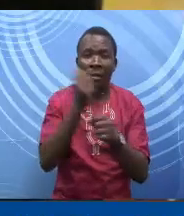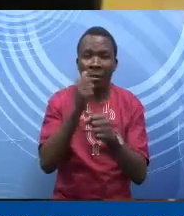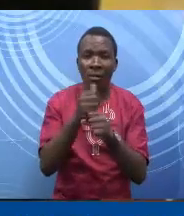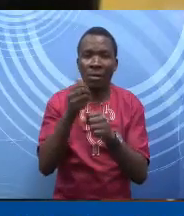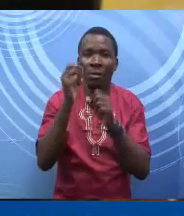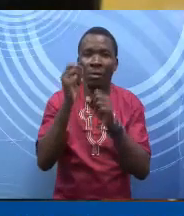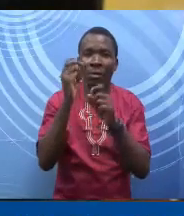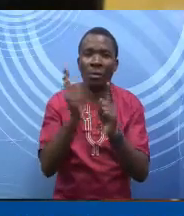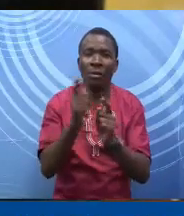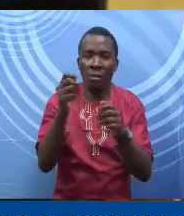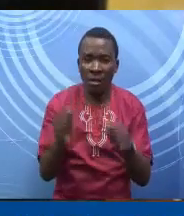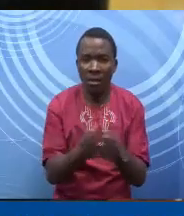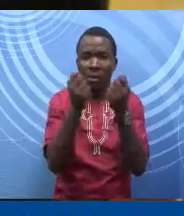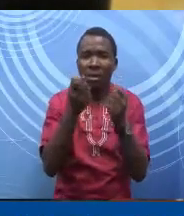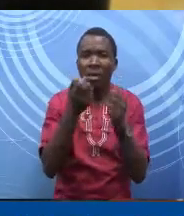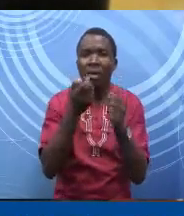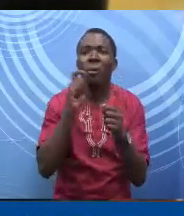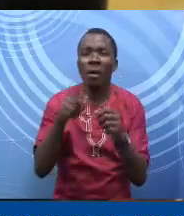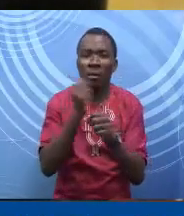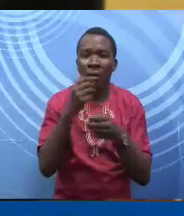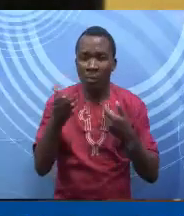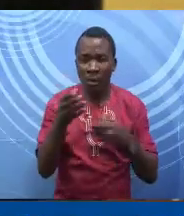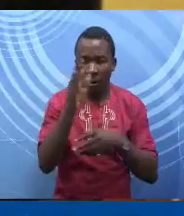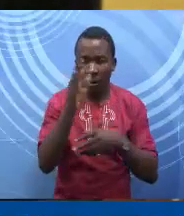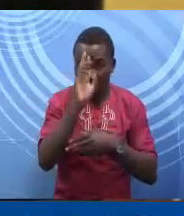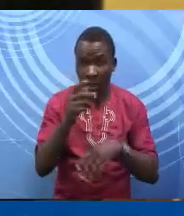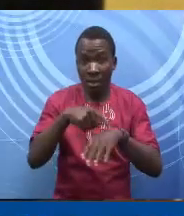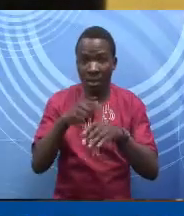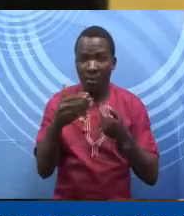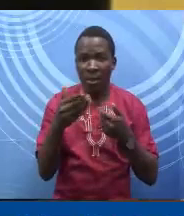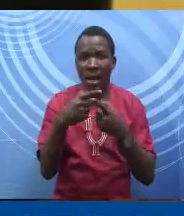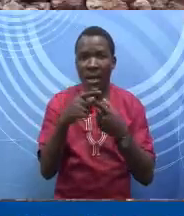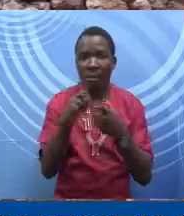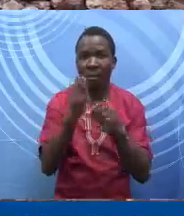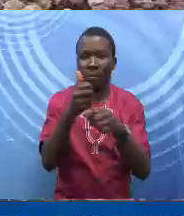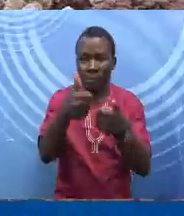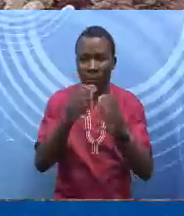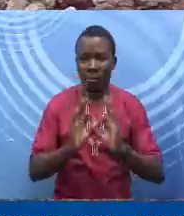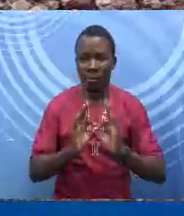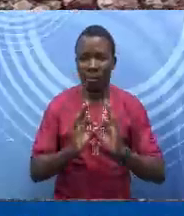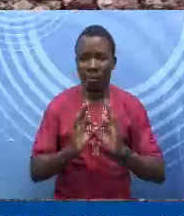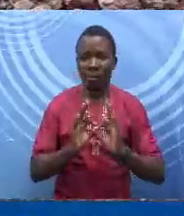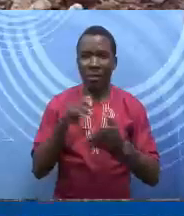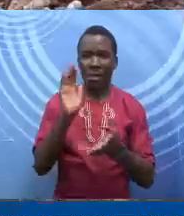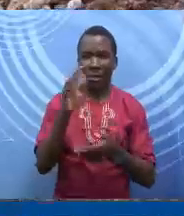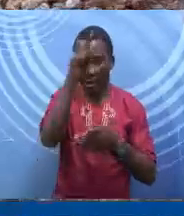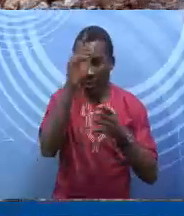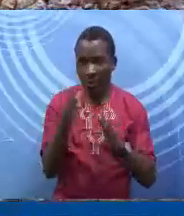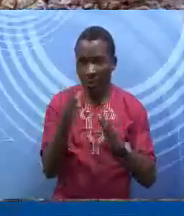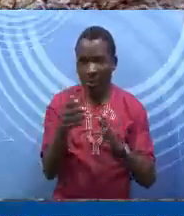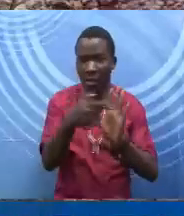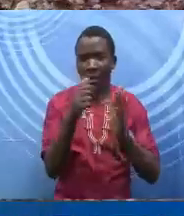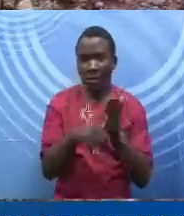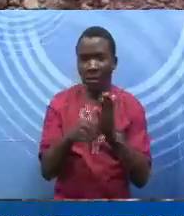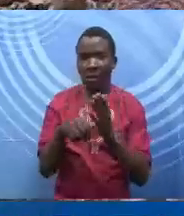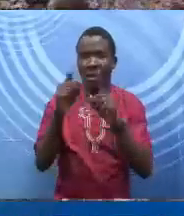twaragize ibyago ni ngombwa rero ko bikorwa ku gihe kare ariko bigakorwa neza ni kenshi abaturage bakunze kugaragaza ibibazo